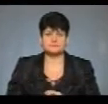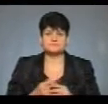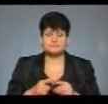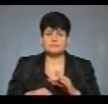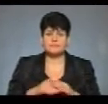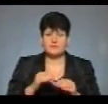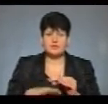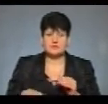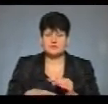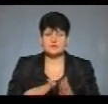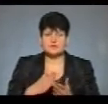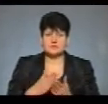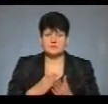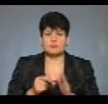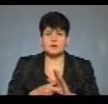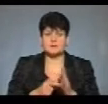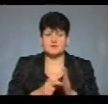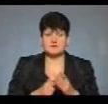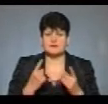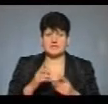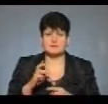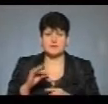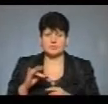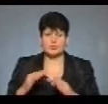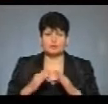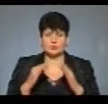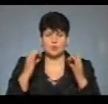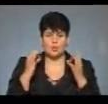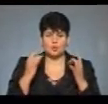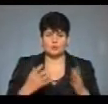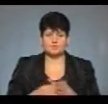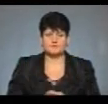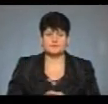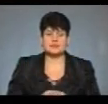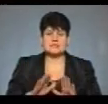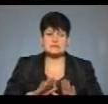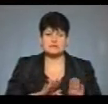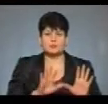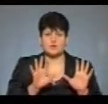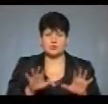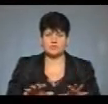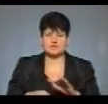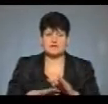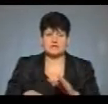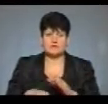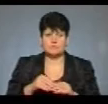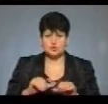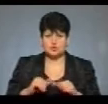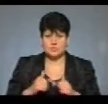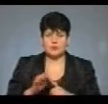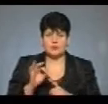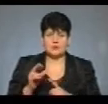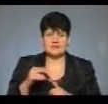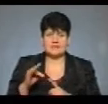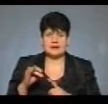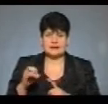виборча дільниця, яка знаходиться у приміщенні Великобірківського будинку культури. Заступник голови дільничної виборчої комісії Ольга